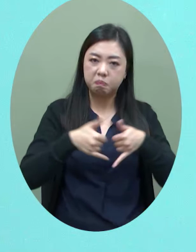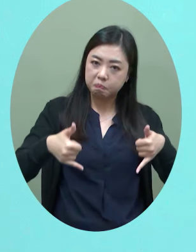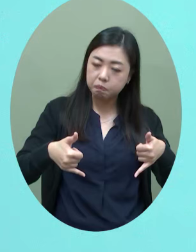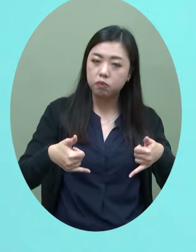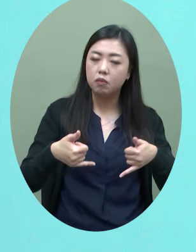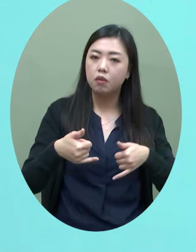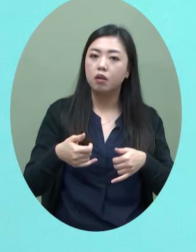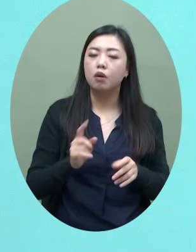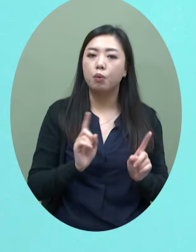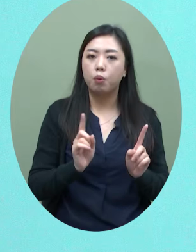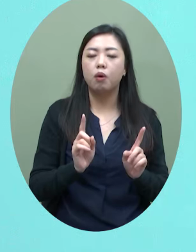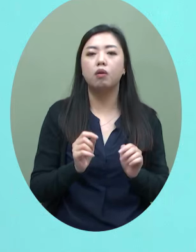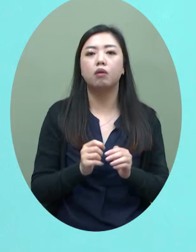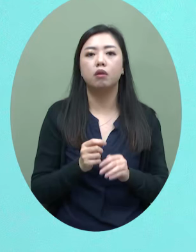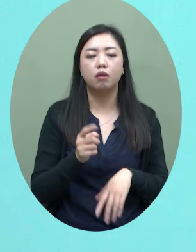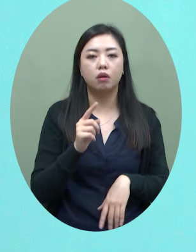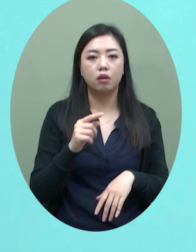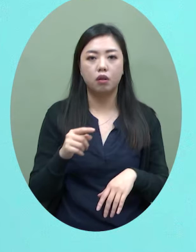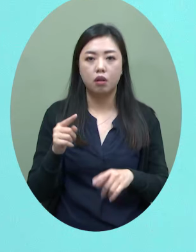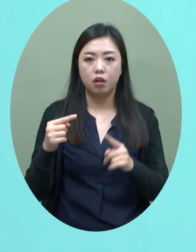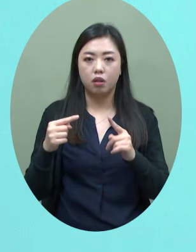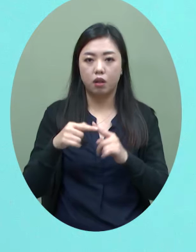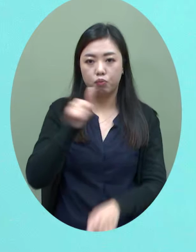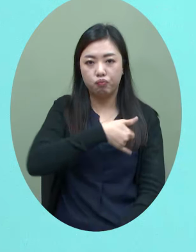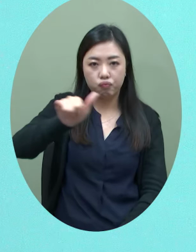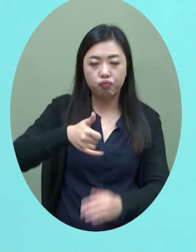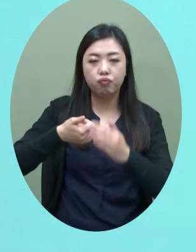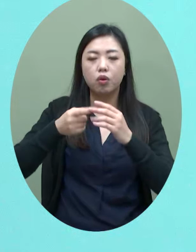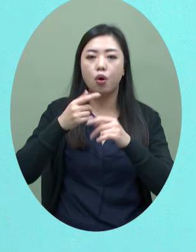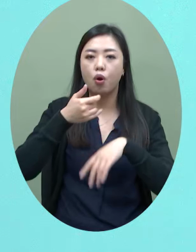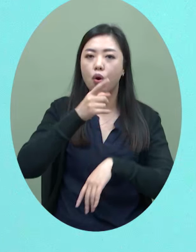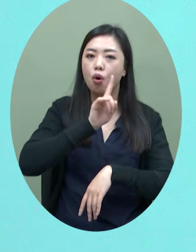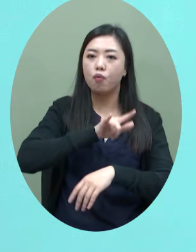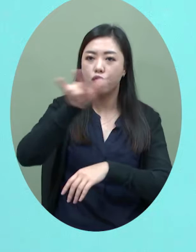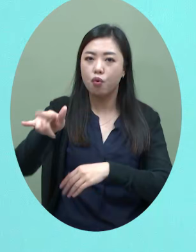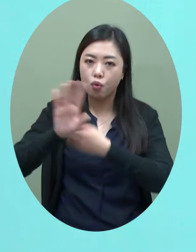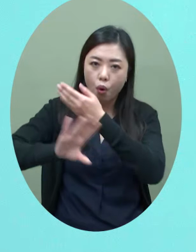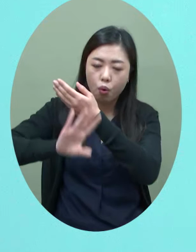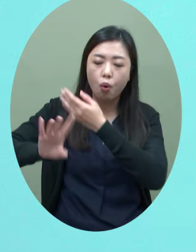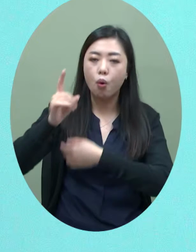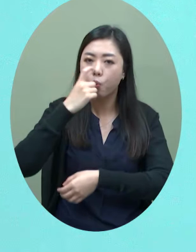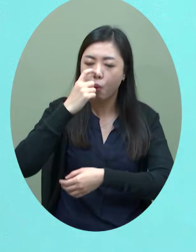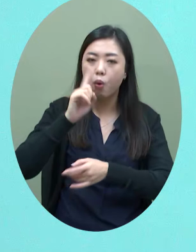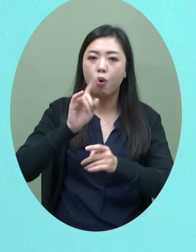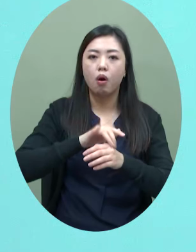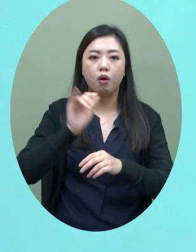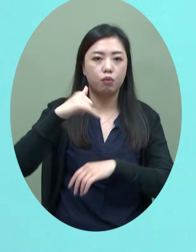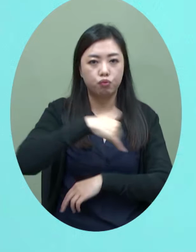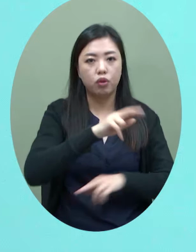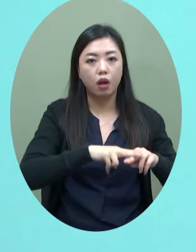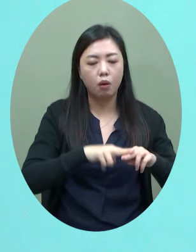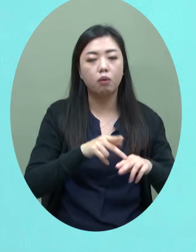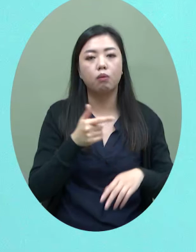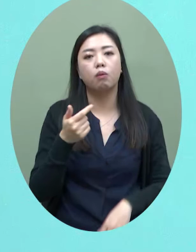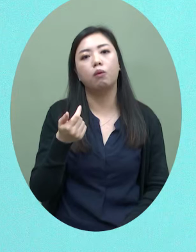措施啦，或者係人員嘅往來。譬如去外國啊，或者係入去內地咧，都可以